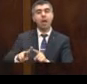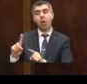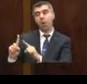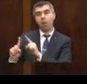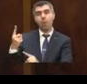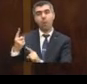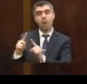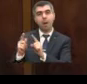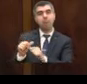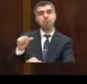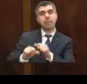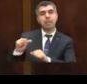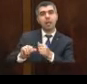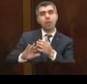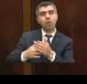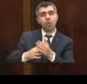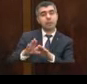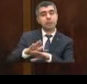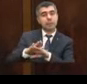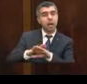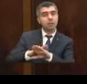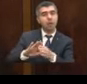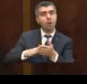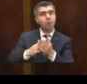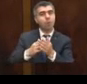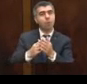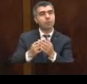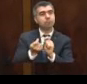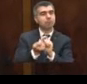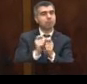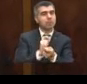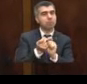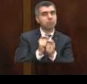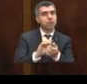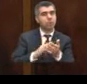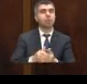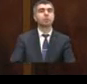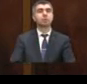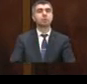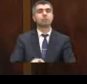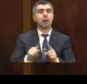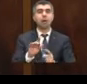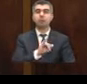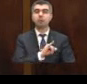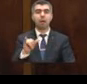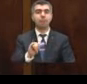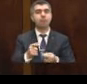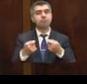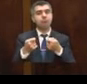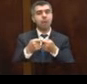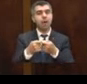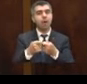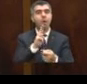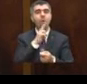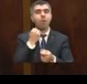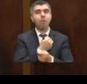الظرفية الاقتصادية أو السياسية ونتيجة متغيرات وظروف طارئة لم تكن متوقعة لدى أي حكومة،